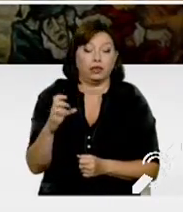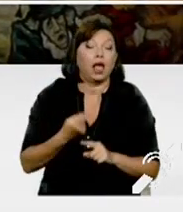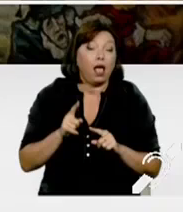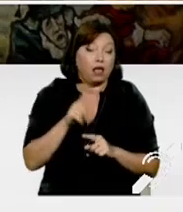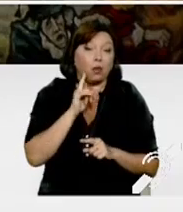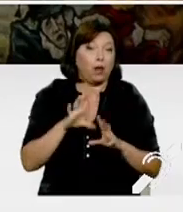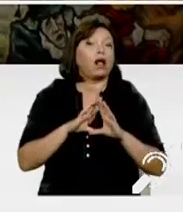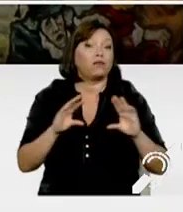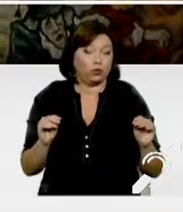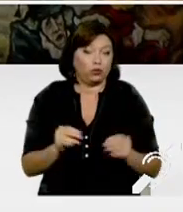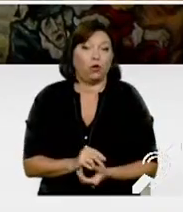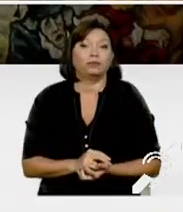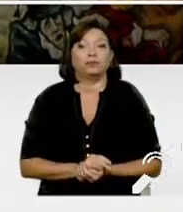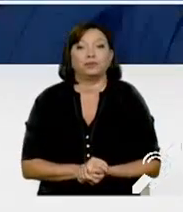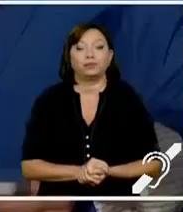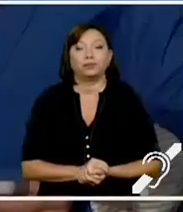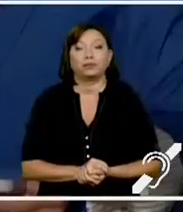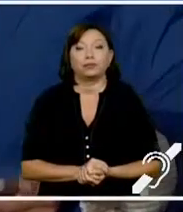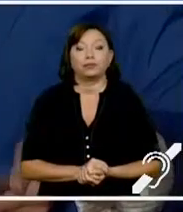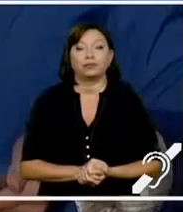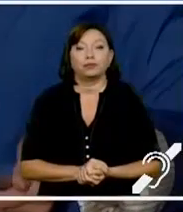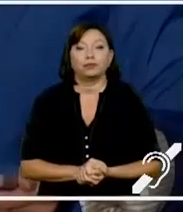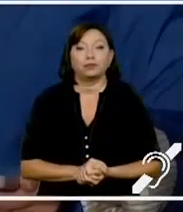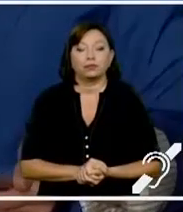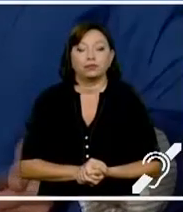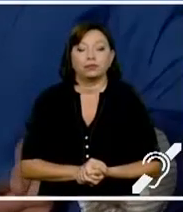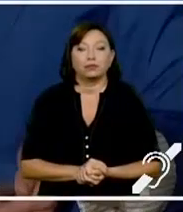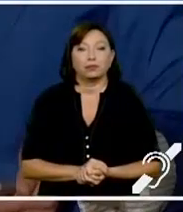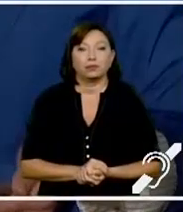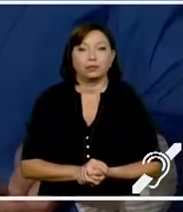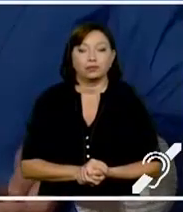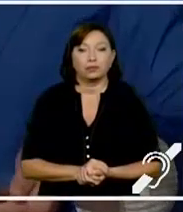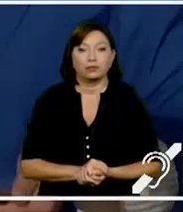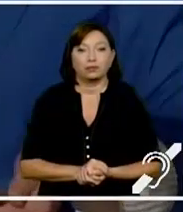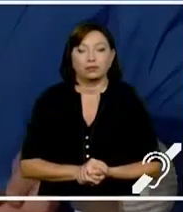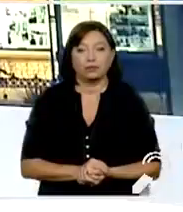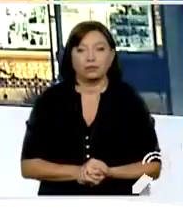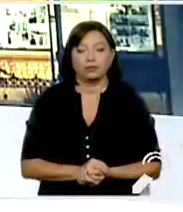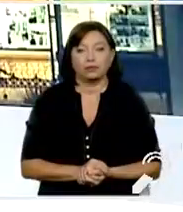Deocamdată acestea au fost informațiile, Vadim. Natalia, îți mulțumesc. Continuăm telefonul.